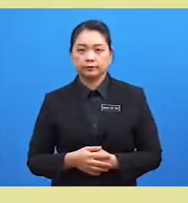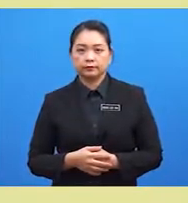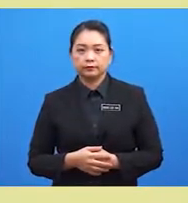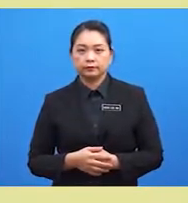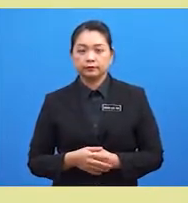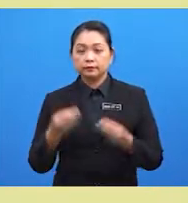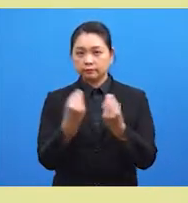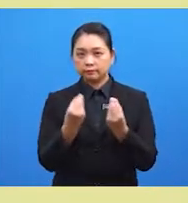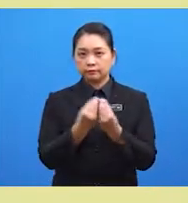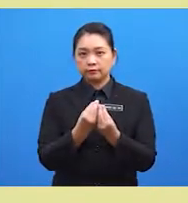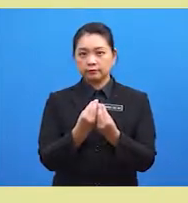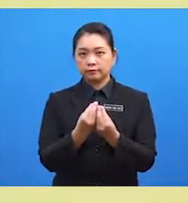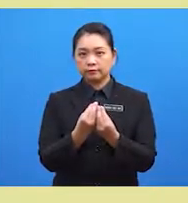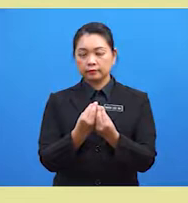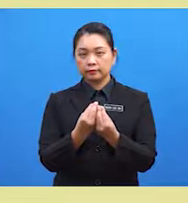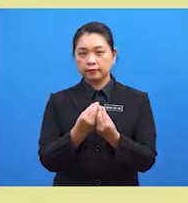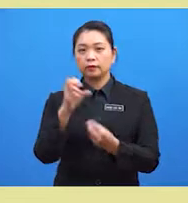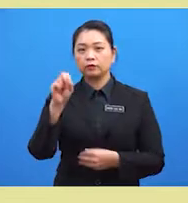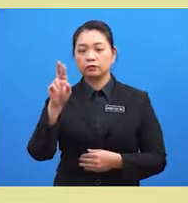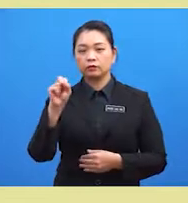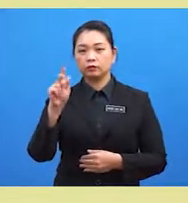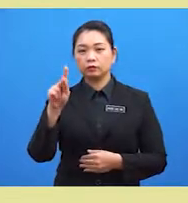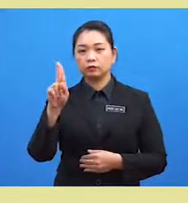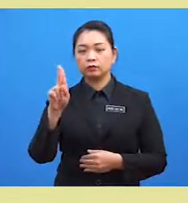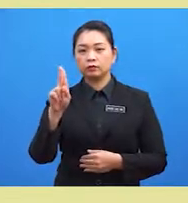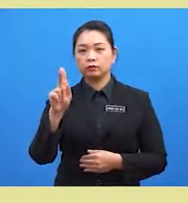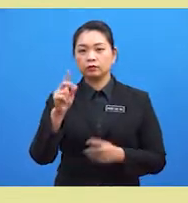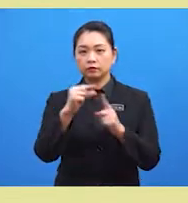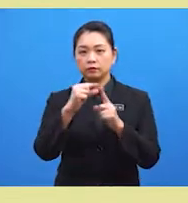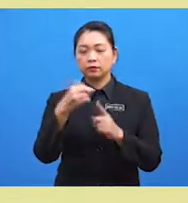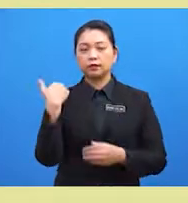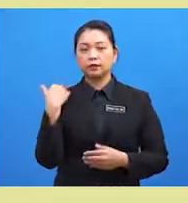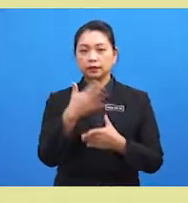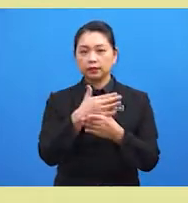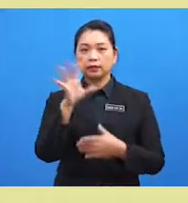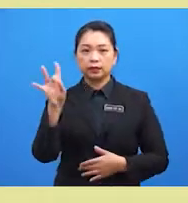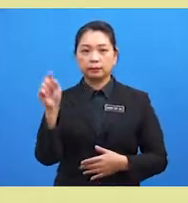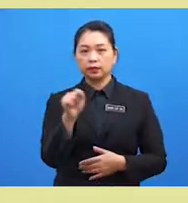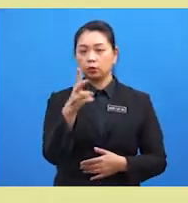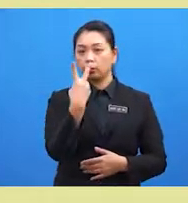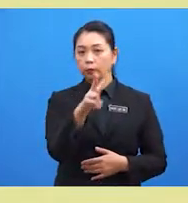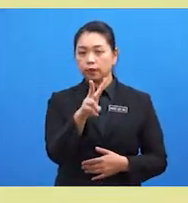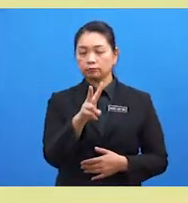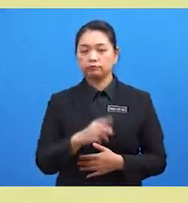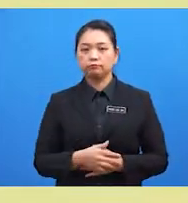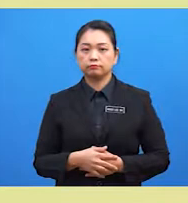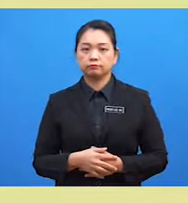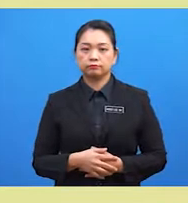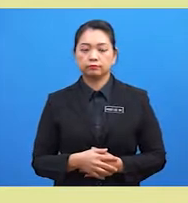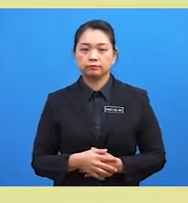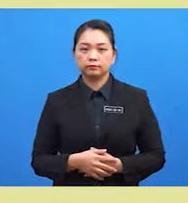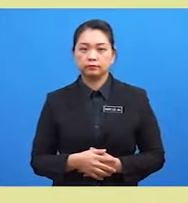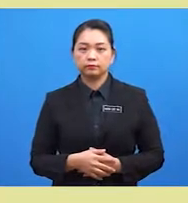Bilangan suku kata dalam syair adalah antara 8 hingga 12. Hal